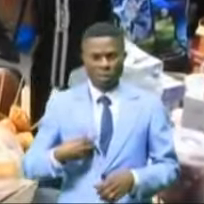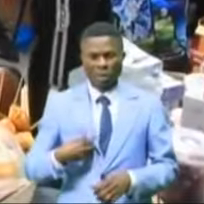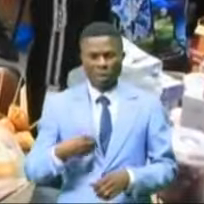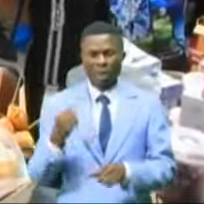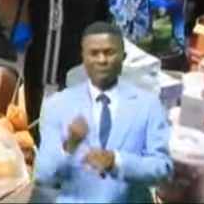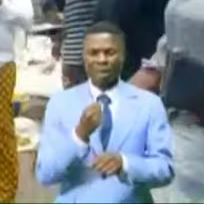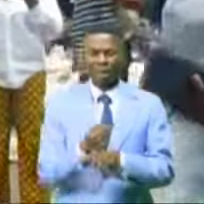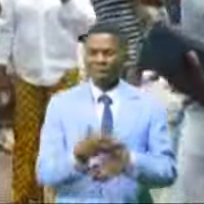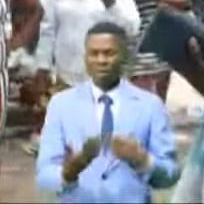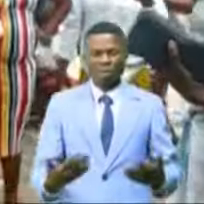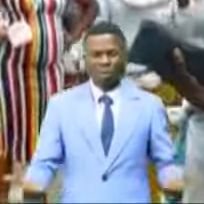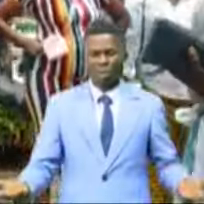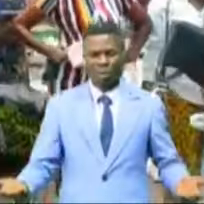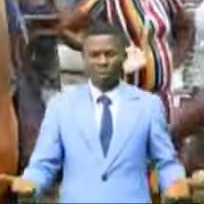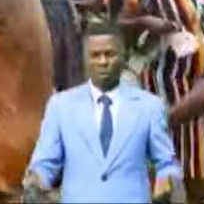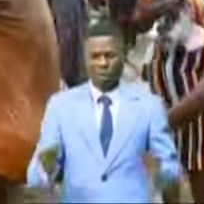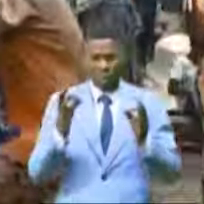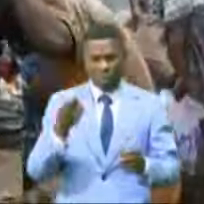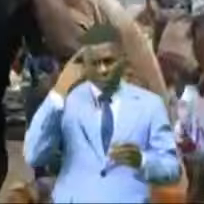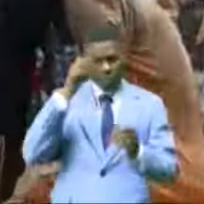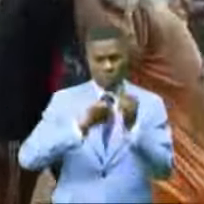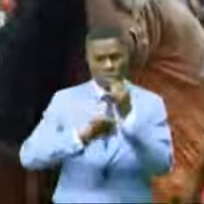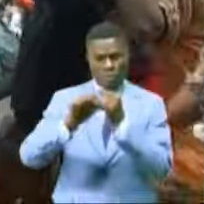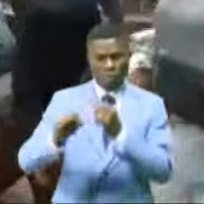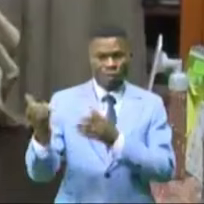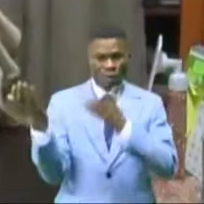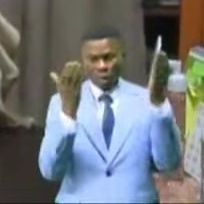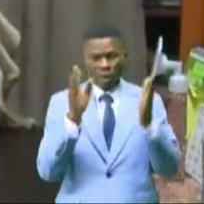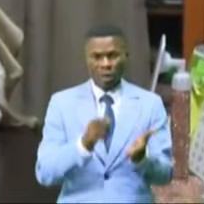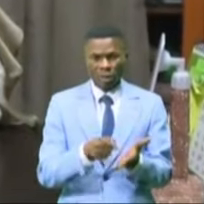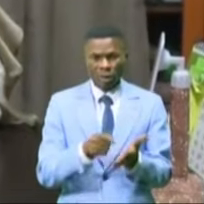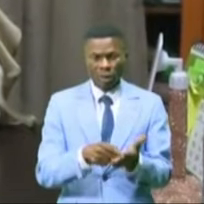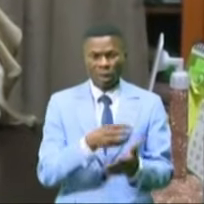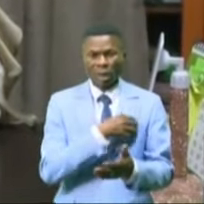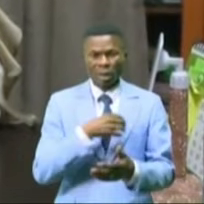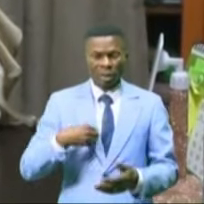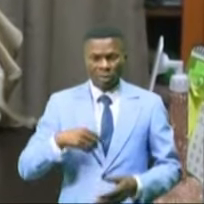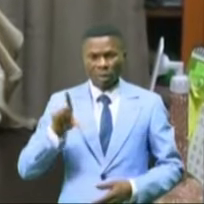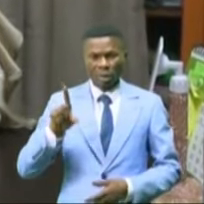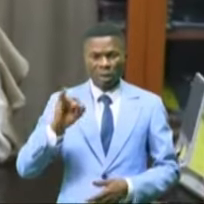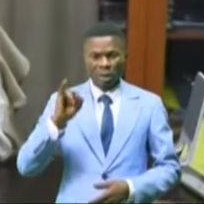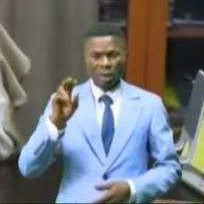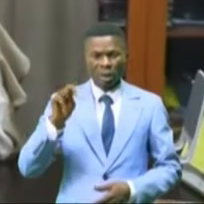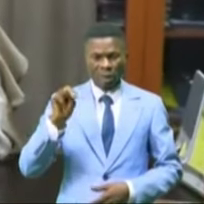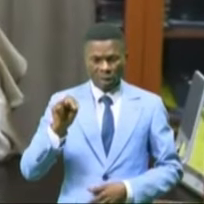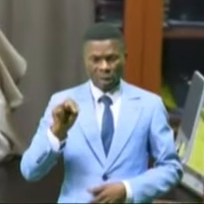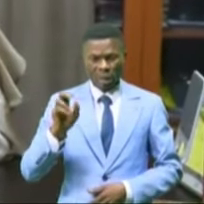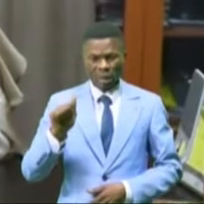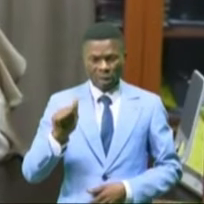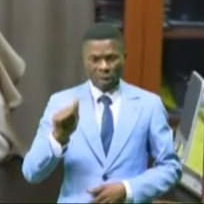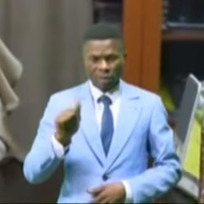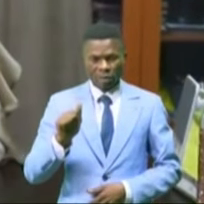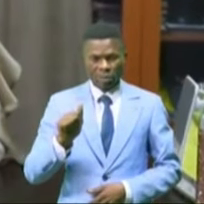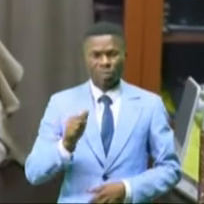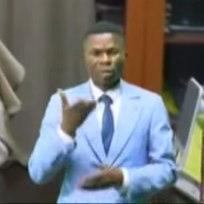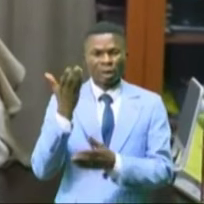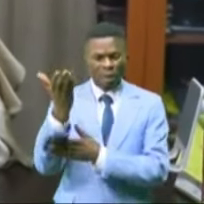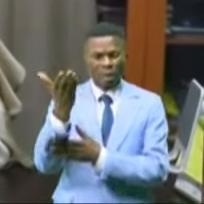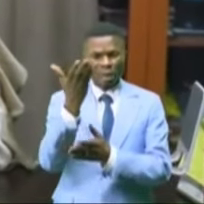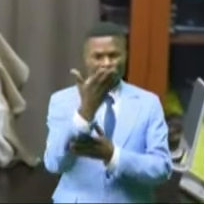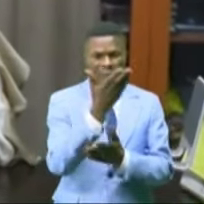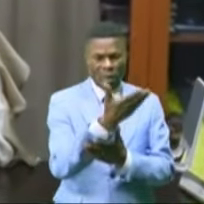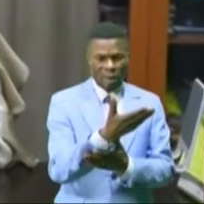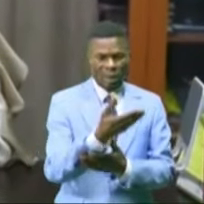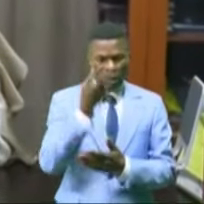évoluent dans l'informel. Pour la promotion de leur business, Madame Lina Bologna a toujours mené des plaidoyers pour